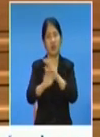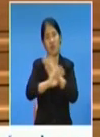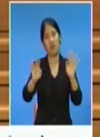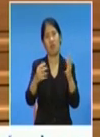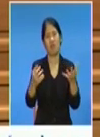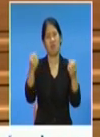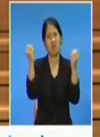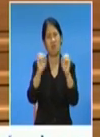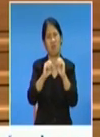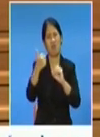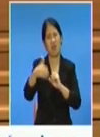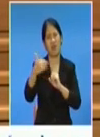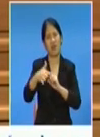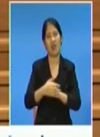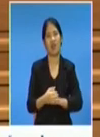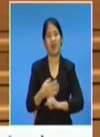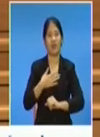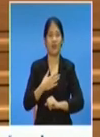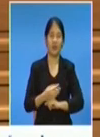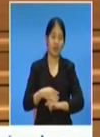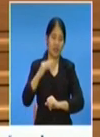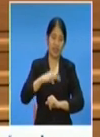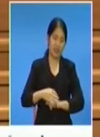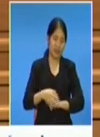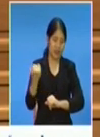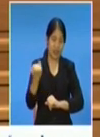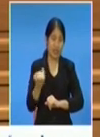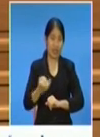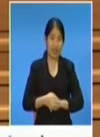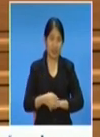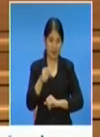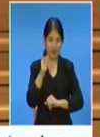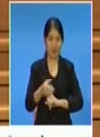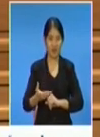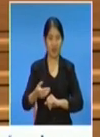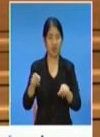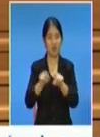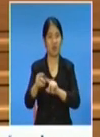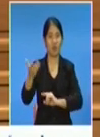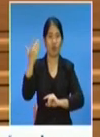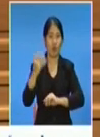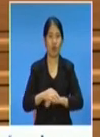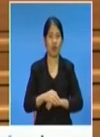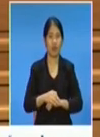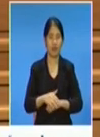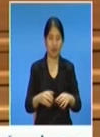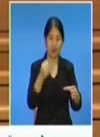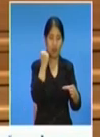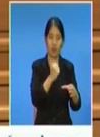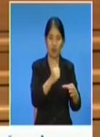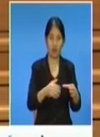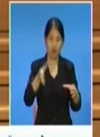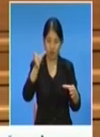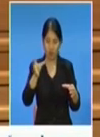อย่างนี้ต้องเอาใส่ครกยักษ์และตำด้วยสากครับตำให้หมดเลยครับทั้งตับเลยครับทั้งเอกชนด้วยฮะ